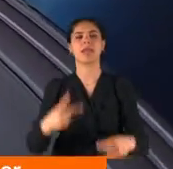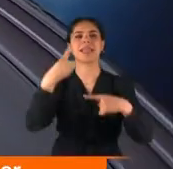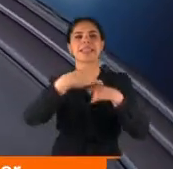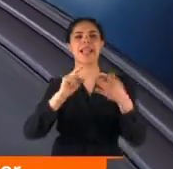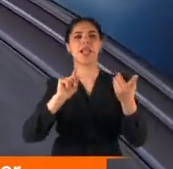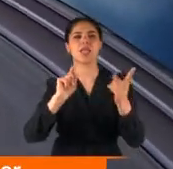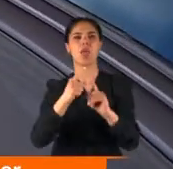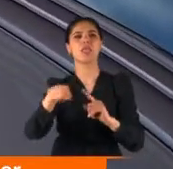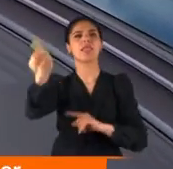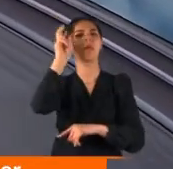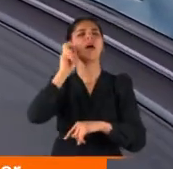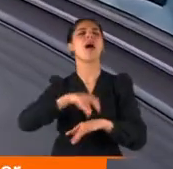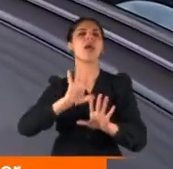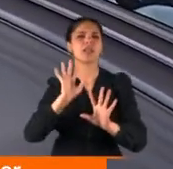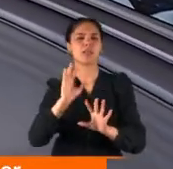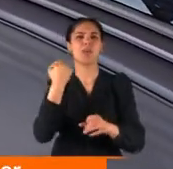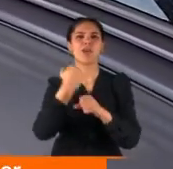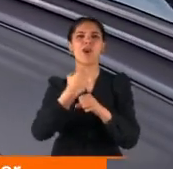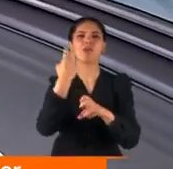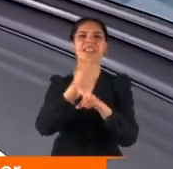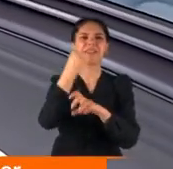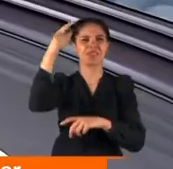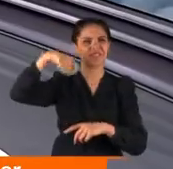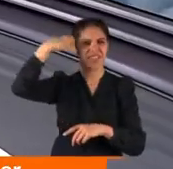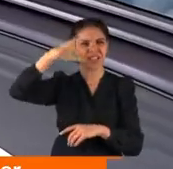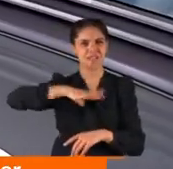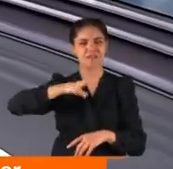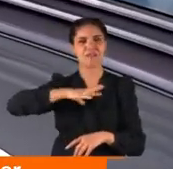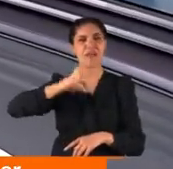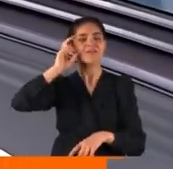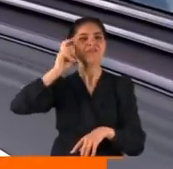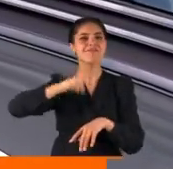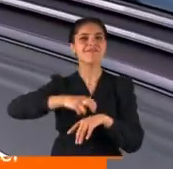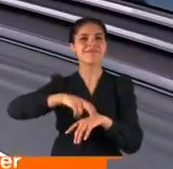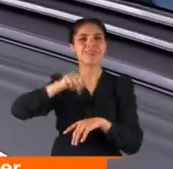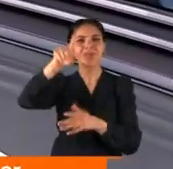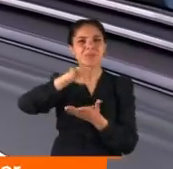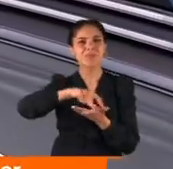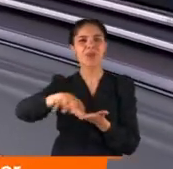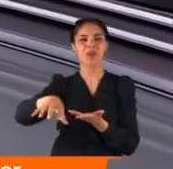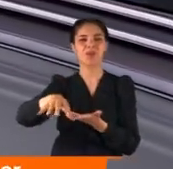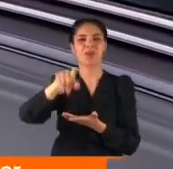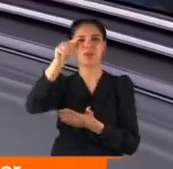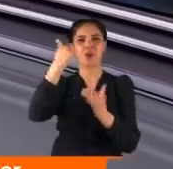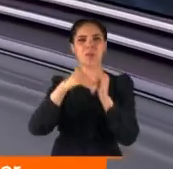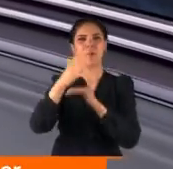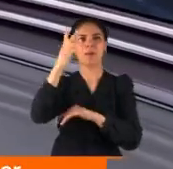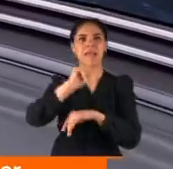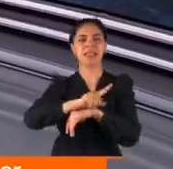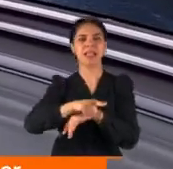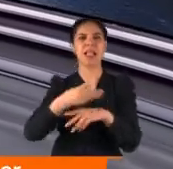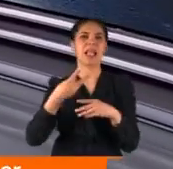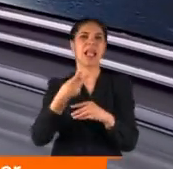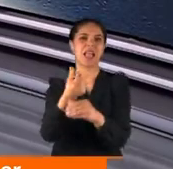Z kuşağı hatırlamayabilir. Görevimiz Tehlike diye bir dizi vardı. En akılda kalan repliklerden biri. Bu mesaj 5 saniye içinde kendini